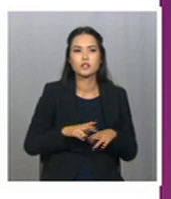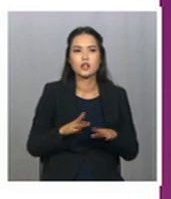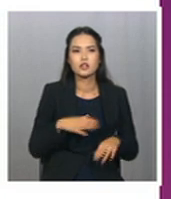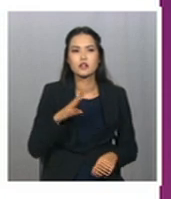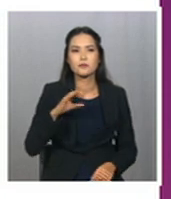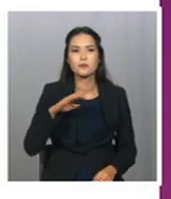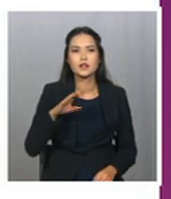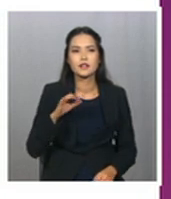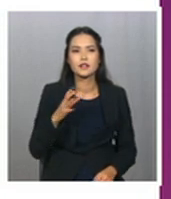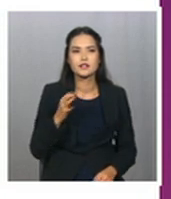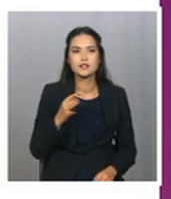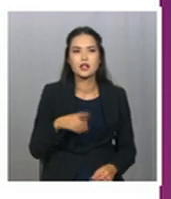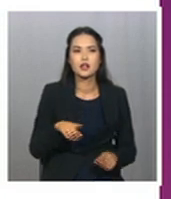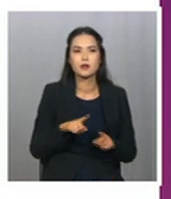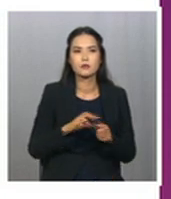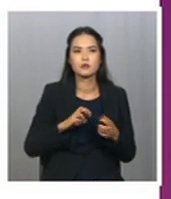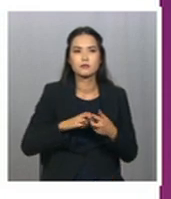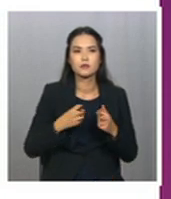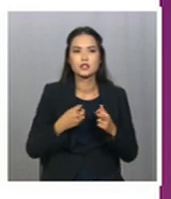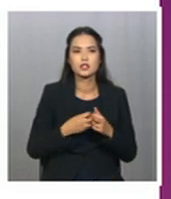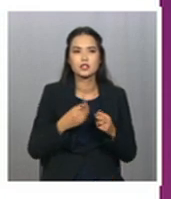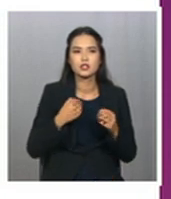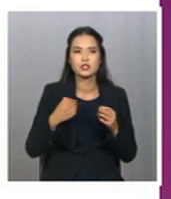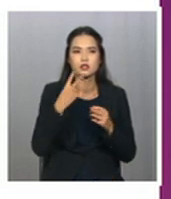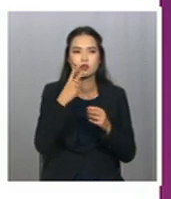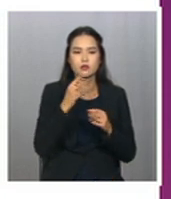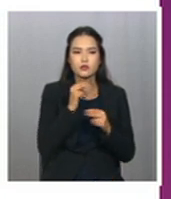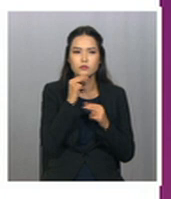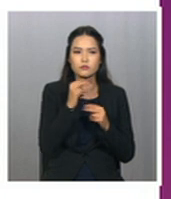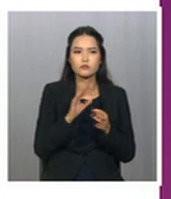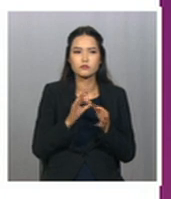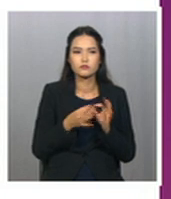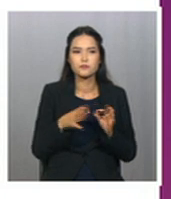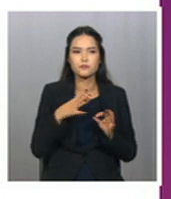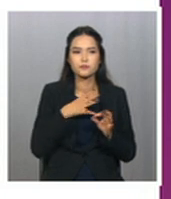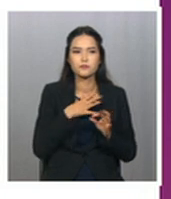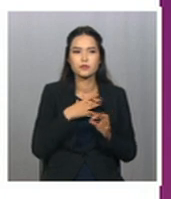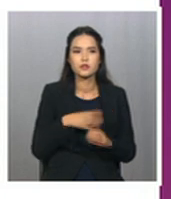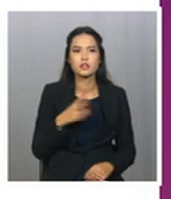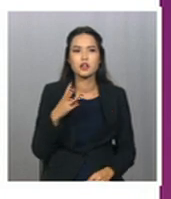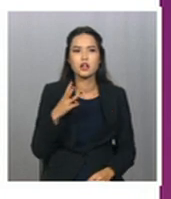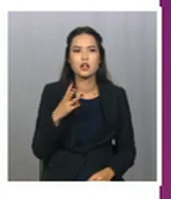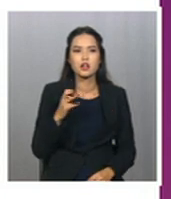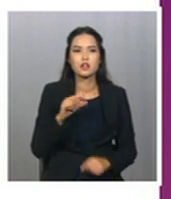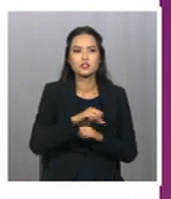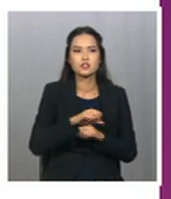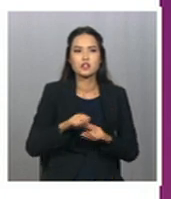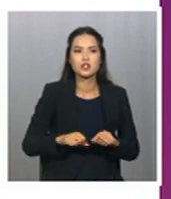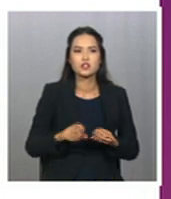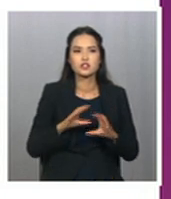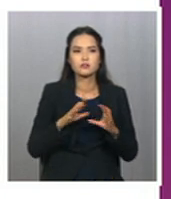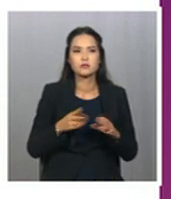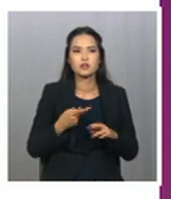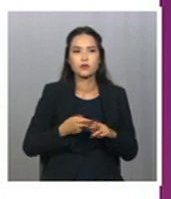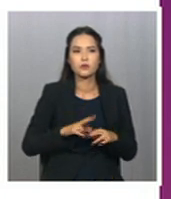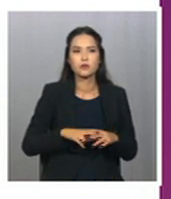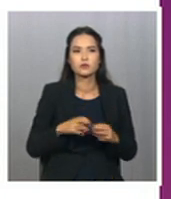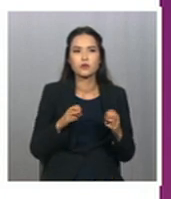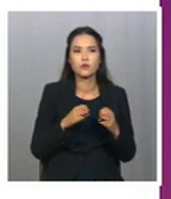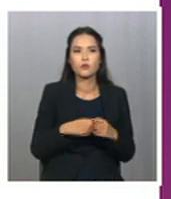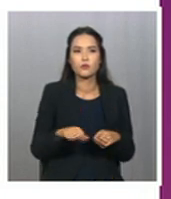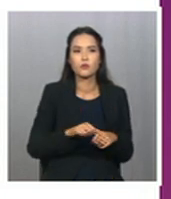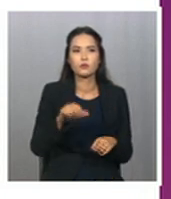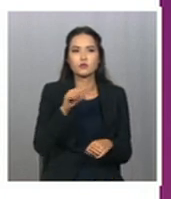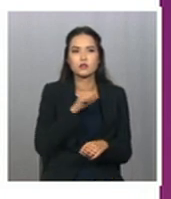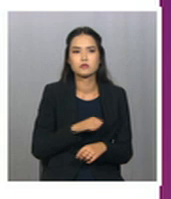түсті. Сондықтан петицияларда бұл мәселеге ерекше зор көңіл бөлді. Шекара шебіндегі ені